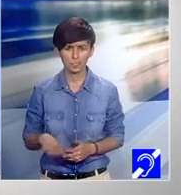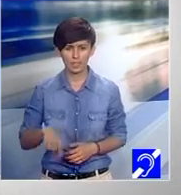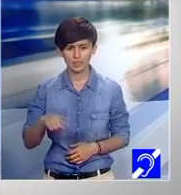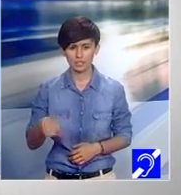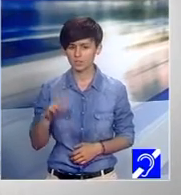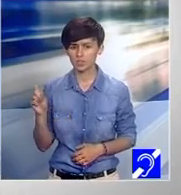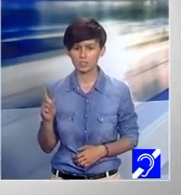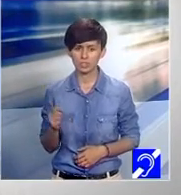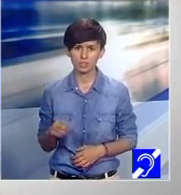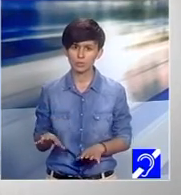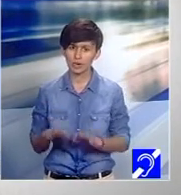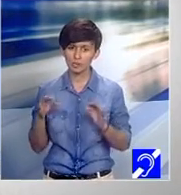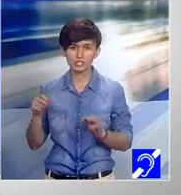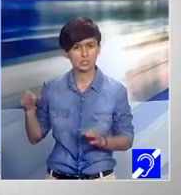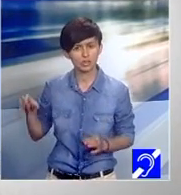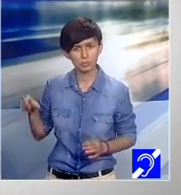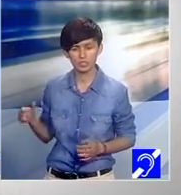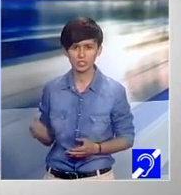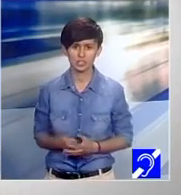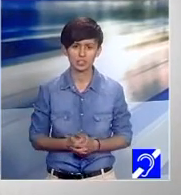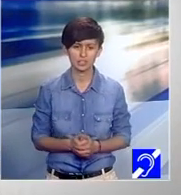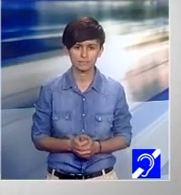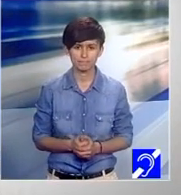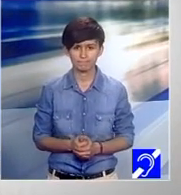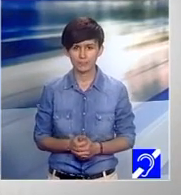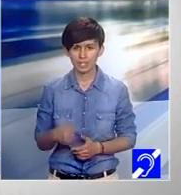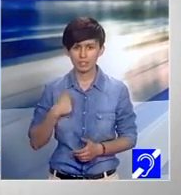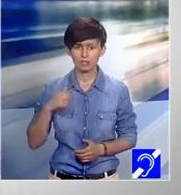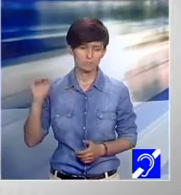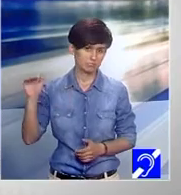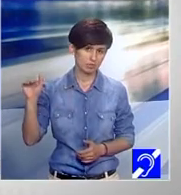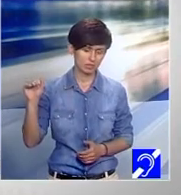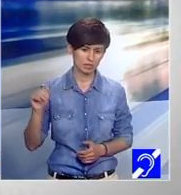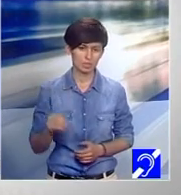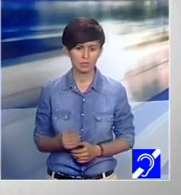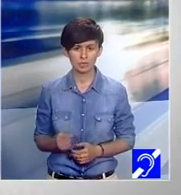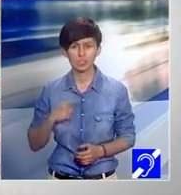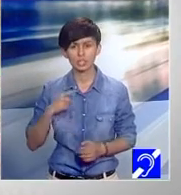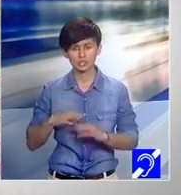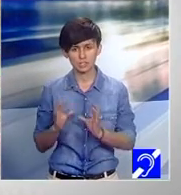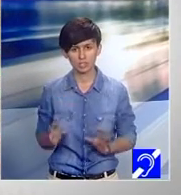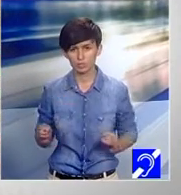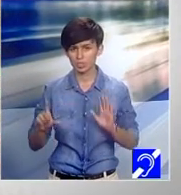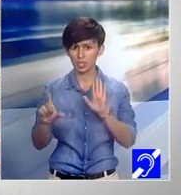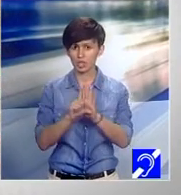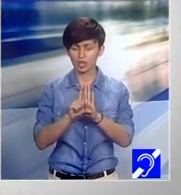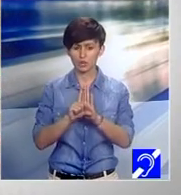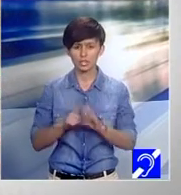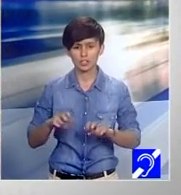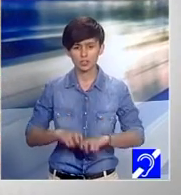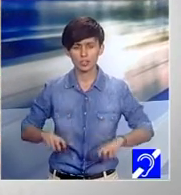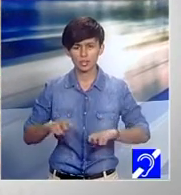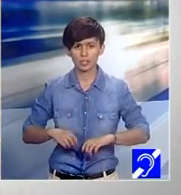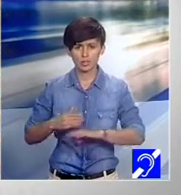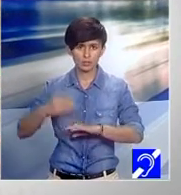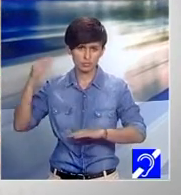vreau să întreb, avem în România o lege a obligativității screeningului sau? Nu este o lege. Deci programul național